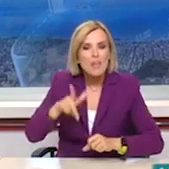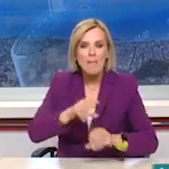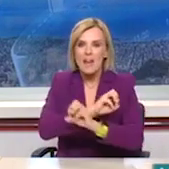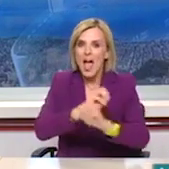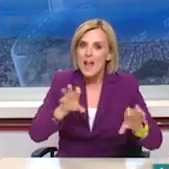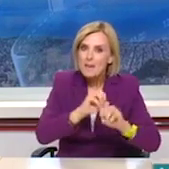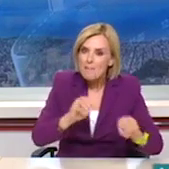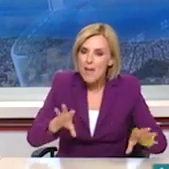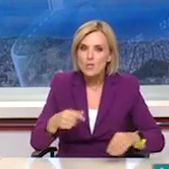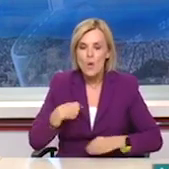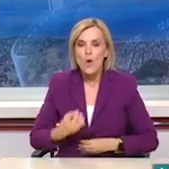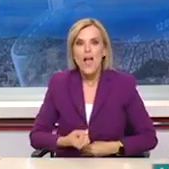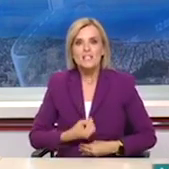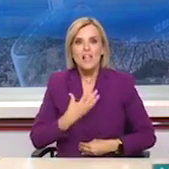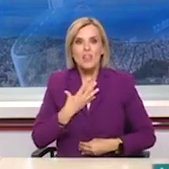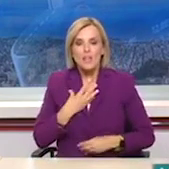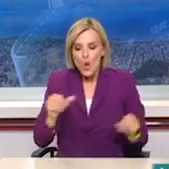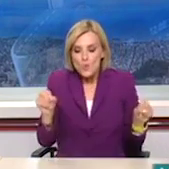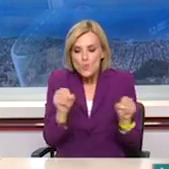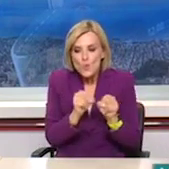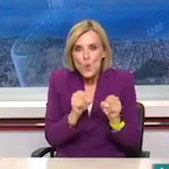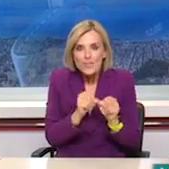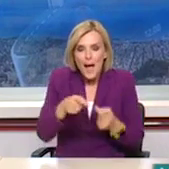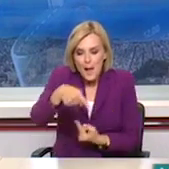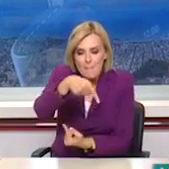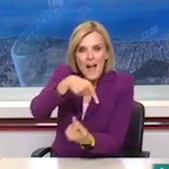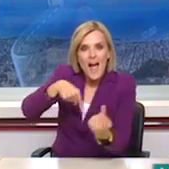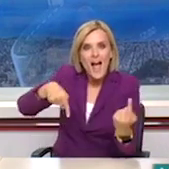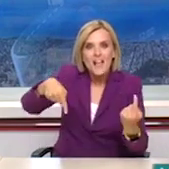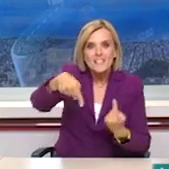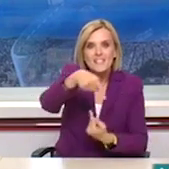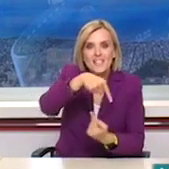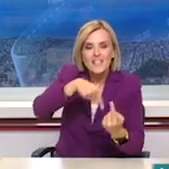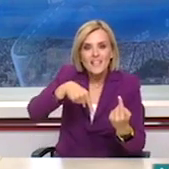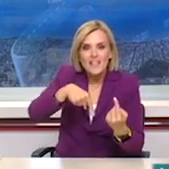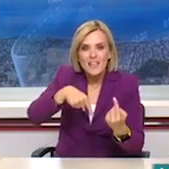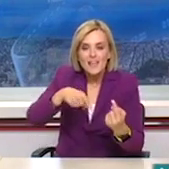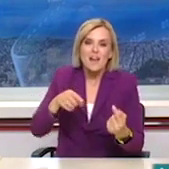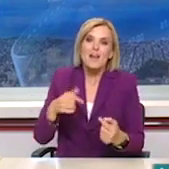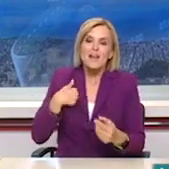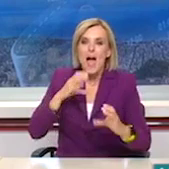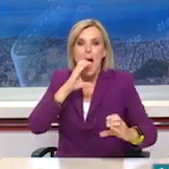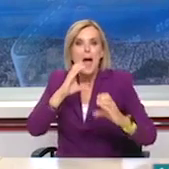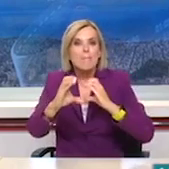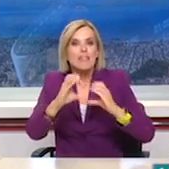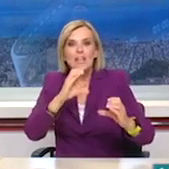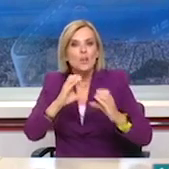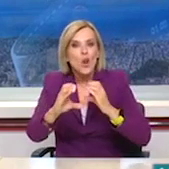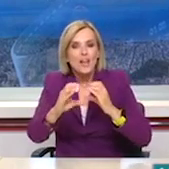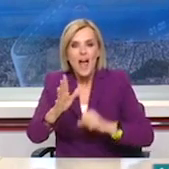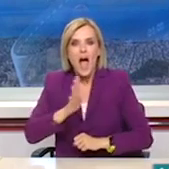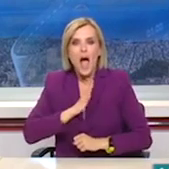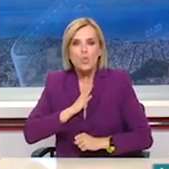απαγορευτικού. Και αισθάνθηκα κοντά σας. Και ας μην επικοινωνούσαμε με φυσικό τρόπο. Η επικοινωνία μεταξύ των ανθρώπων